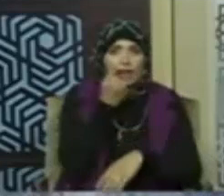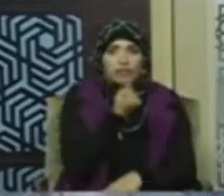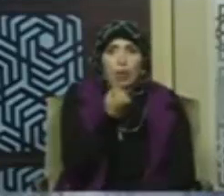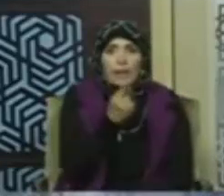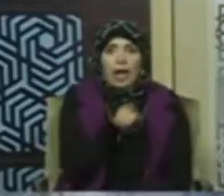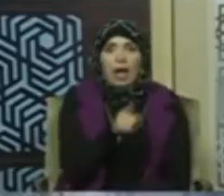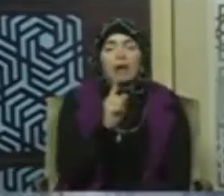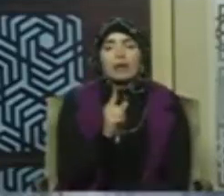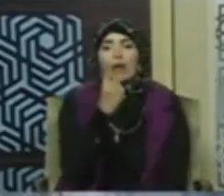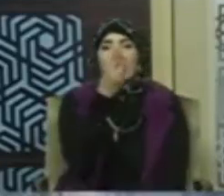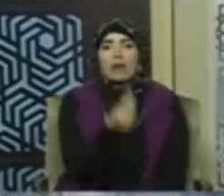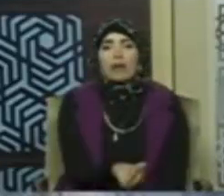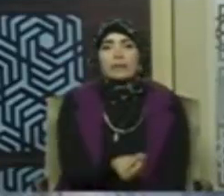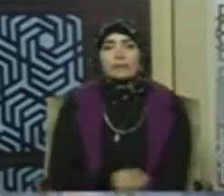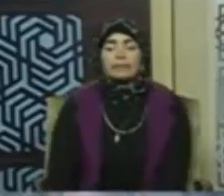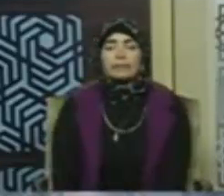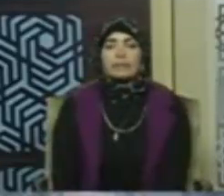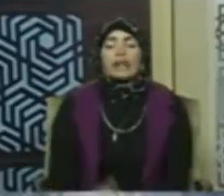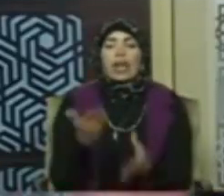ولكي نبين ذلك